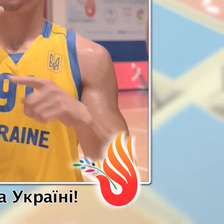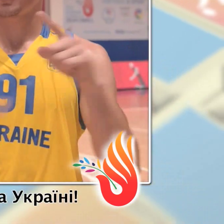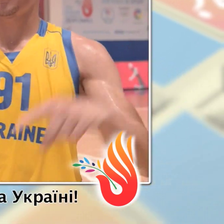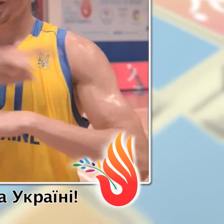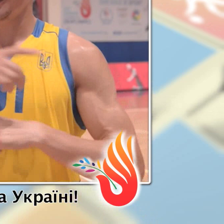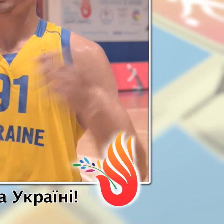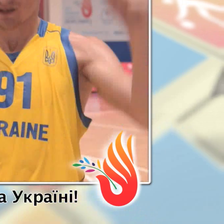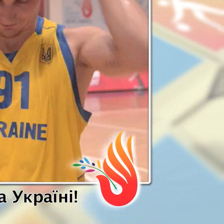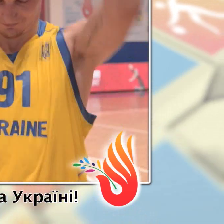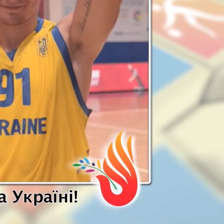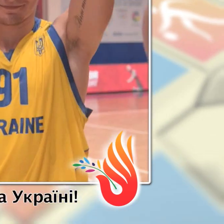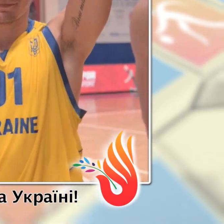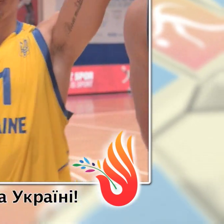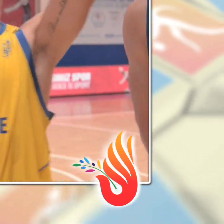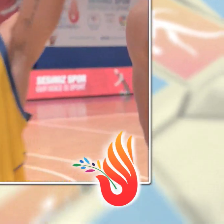Україні!